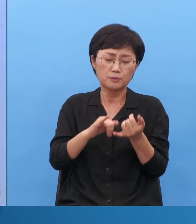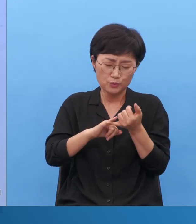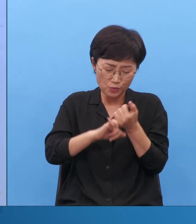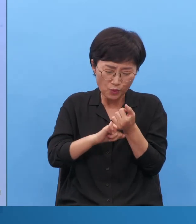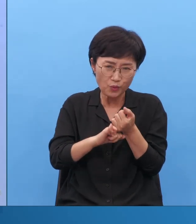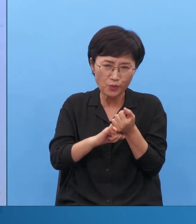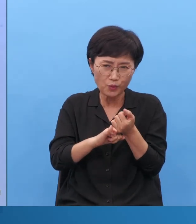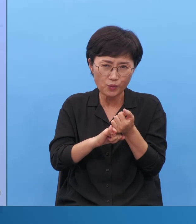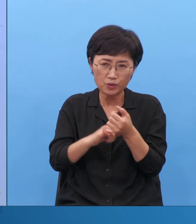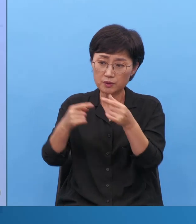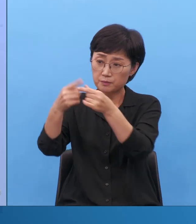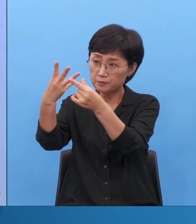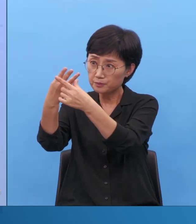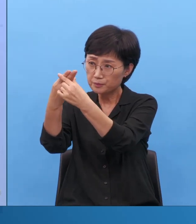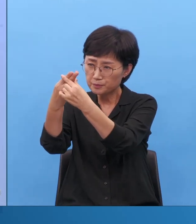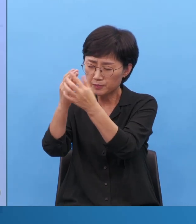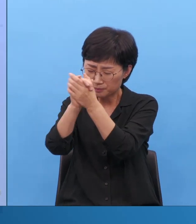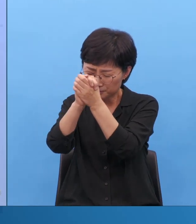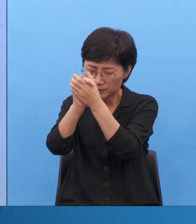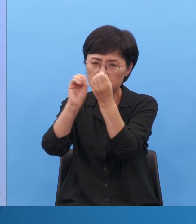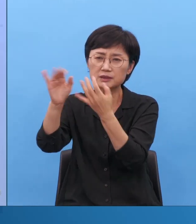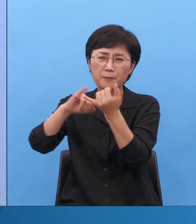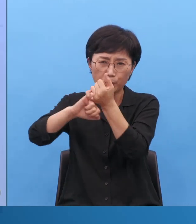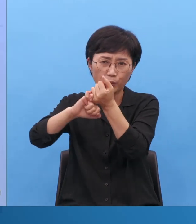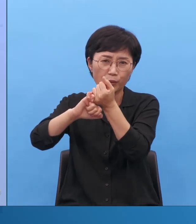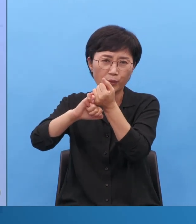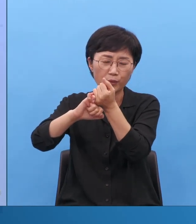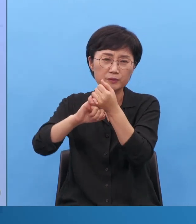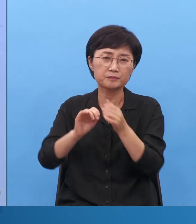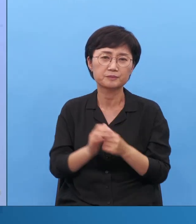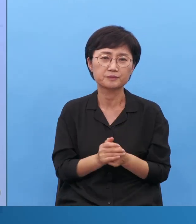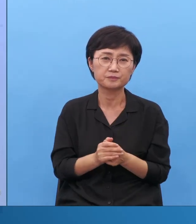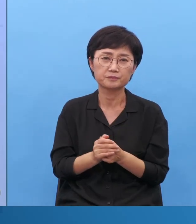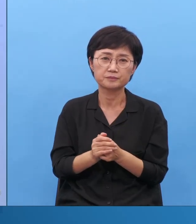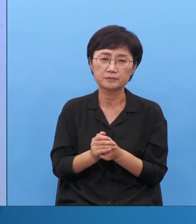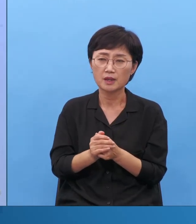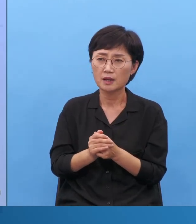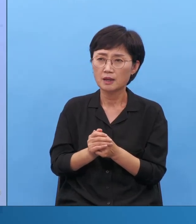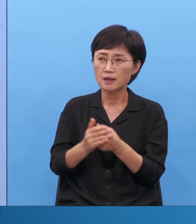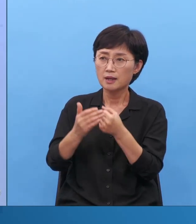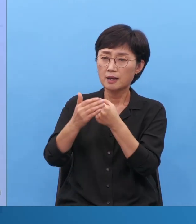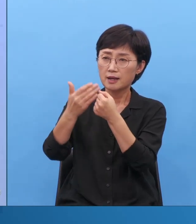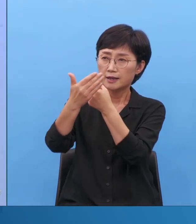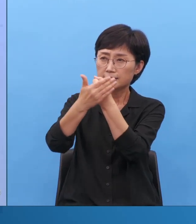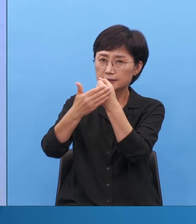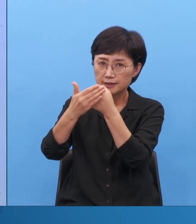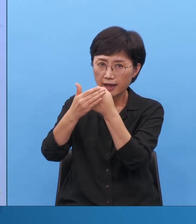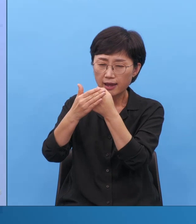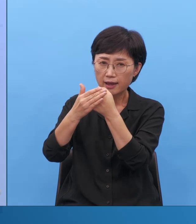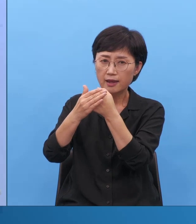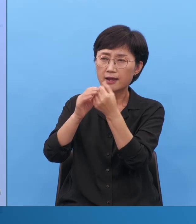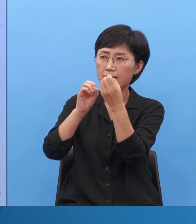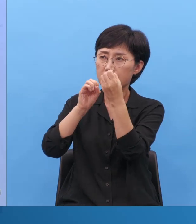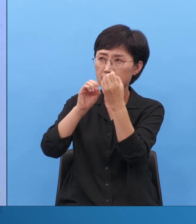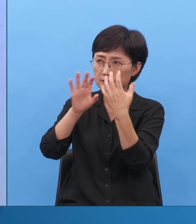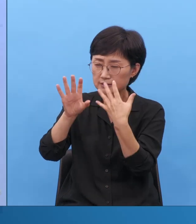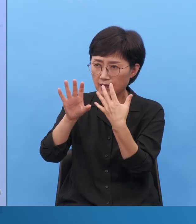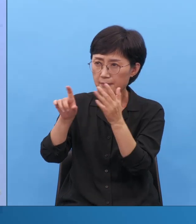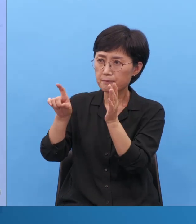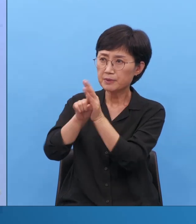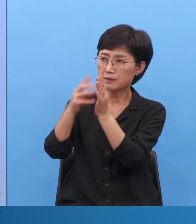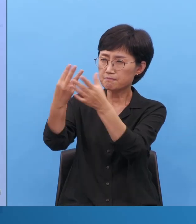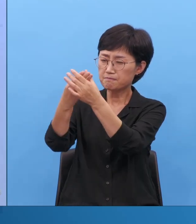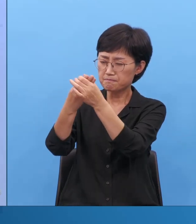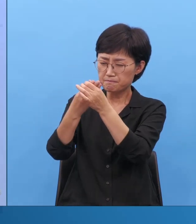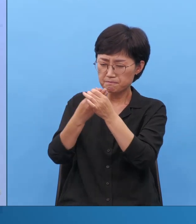되는 겁니다. And we have to enjoy 그러면 this. 완전히 달라지. 세계는 완전히 이 지금 유대인들 엉터리 붙잡고 시간 보내고 고생하는 거지. But the